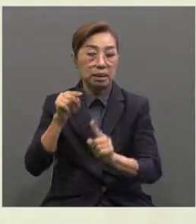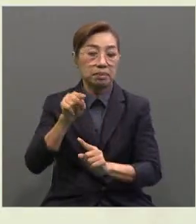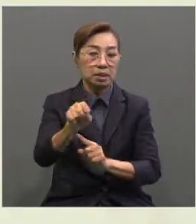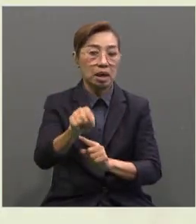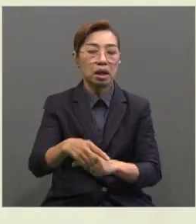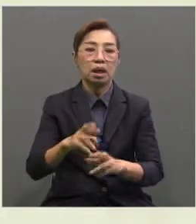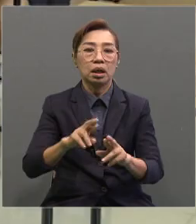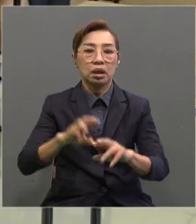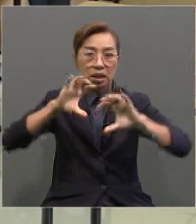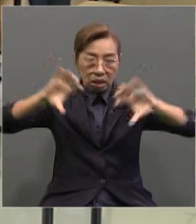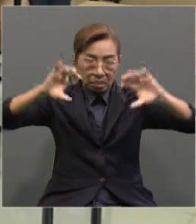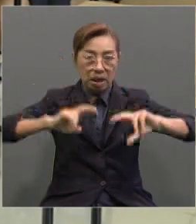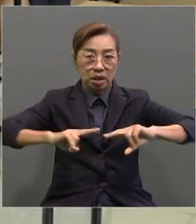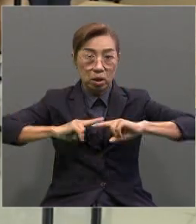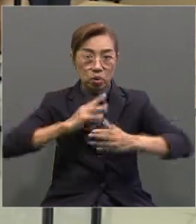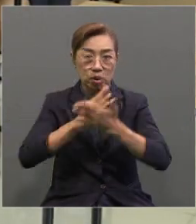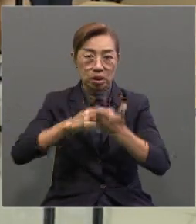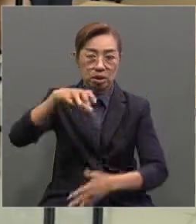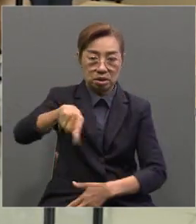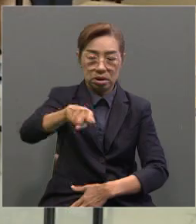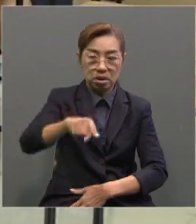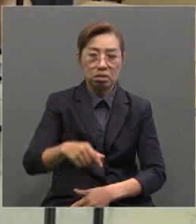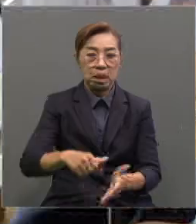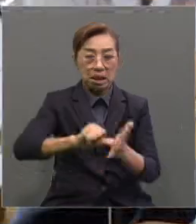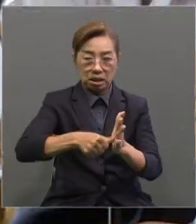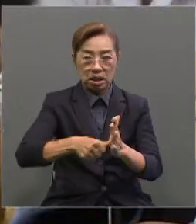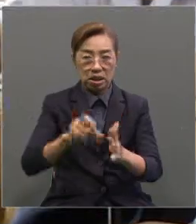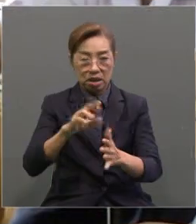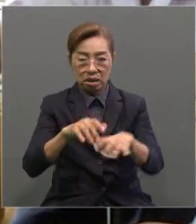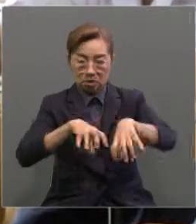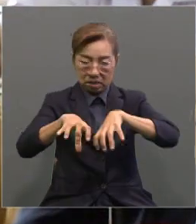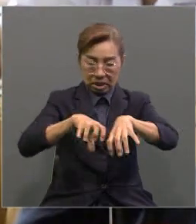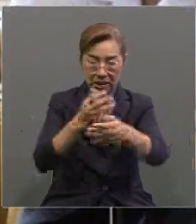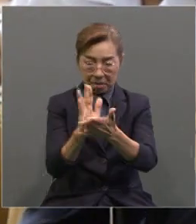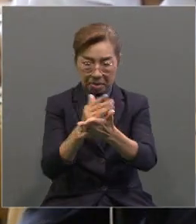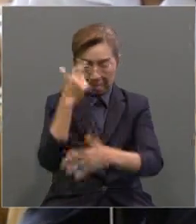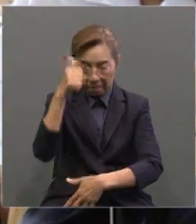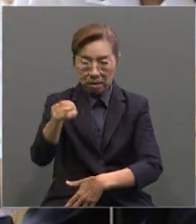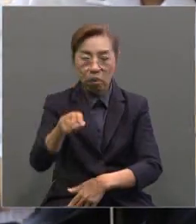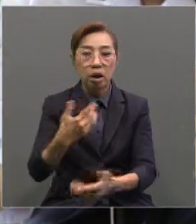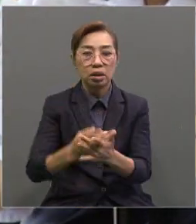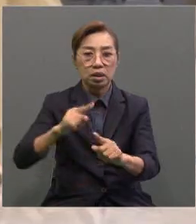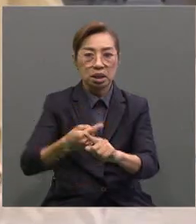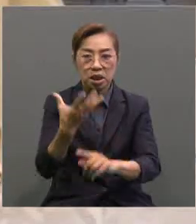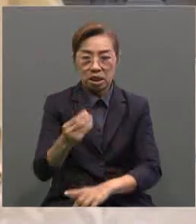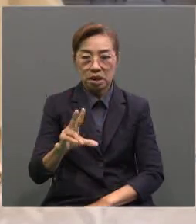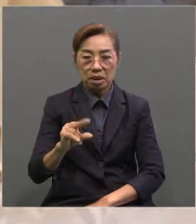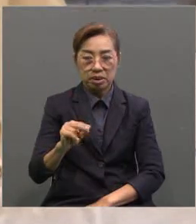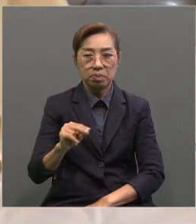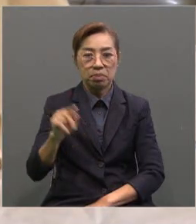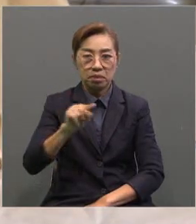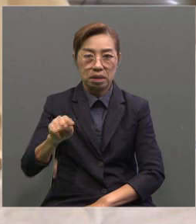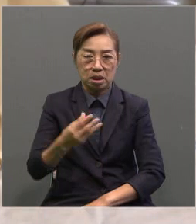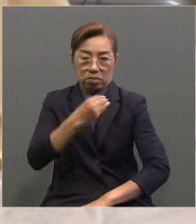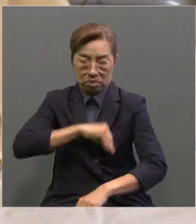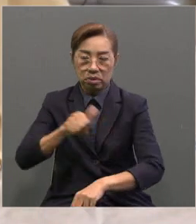รัฐวิสาหกิจทุกแห่งค่ะออกระเบียบการบริหารหนี้เพื่อให้พนักงานยังมีเงินเหลืออย่างน้อย 30%ของเงินเดือนนะคะซึ่งก็ถือว่าเป็นแนวคิด